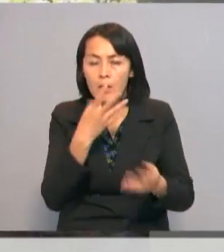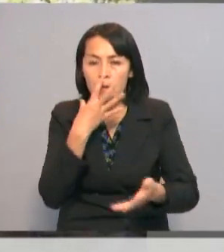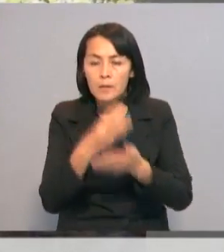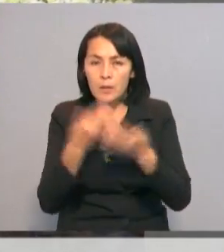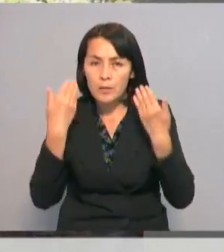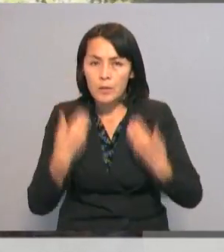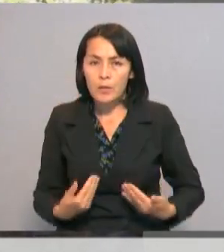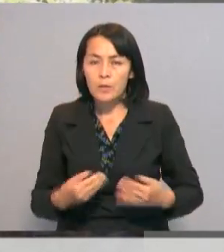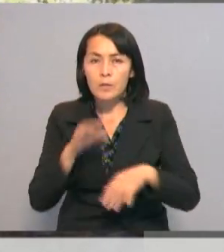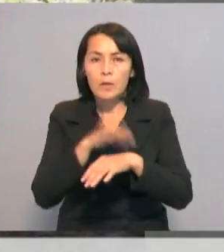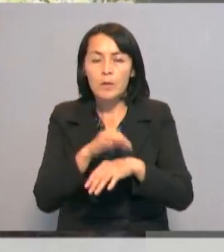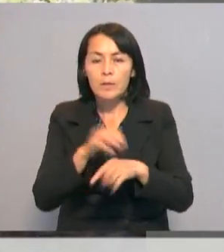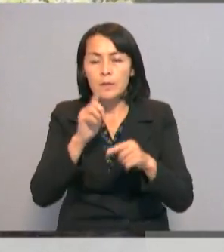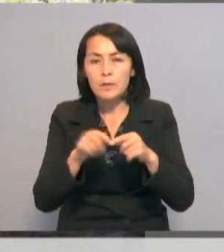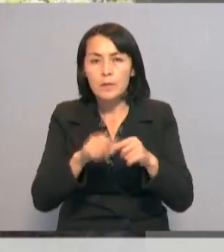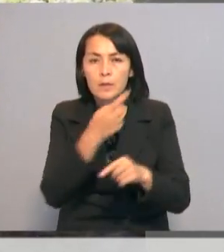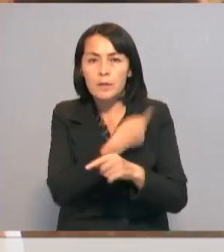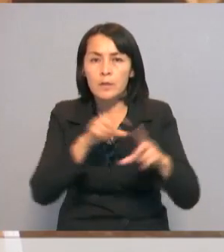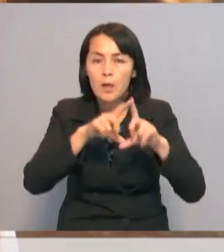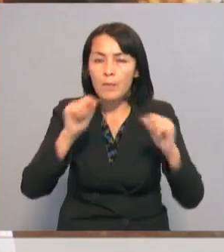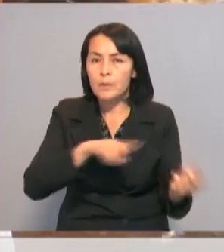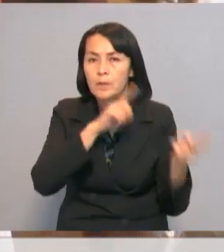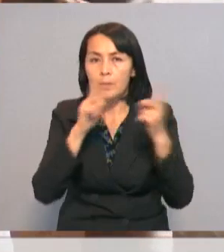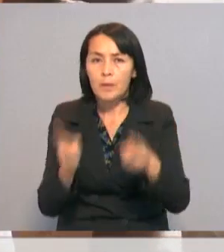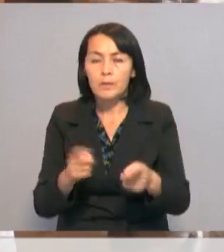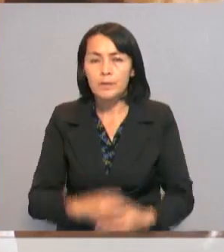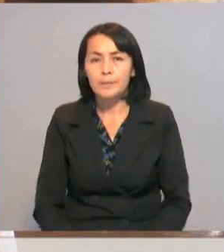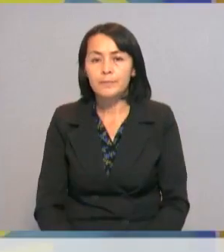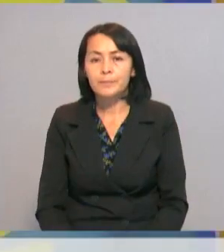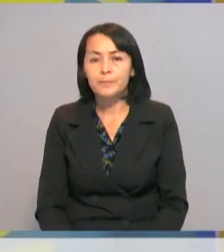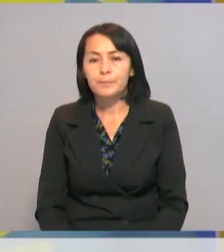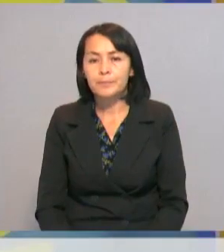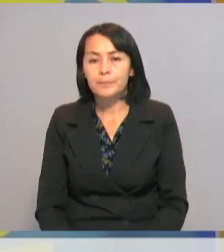своём организме симптомы болезни спешите не к лекаря а к врачам утверждают